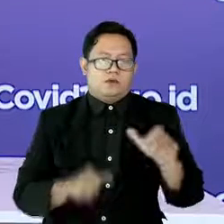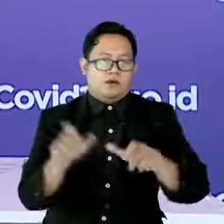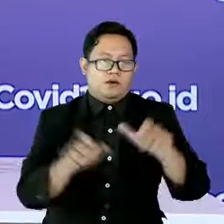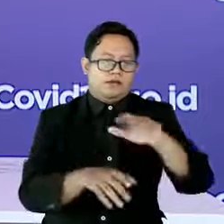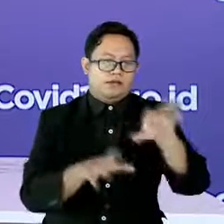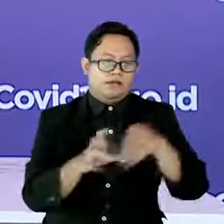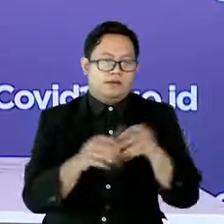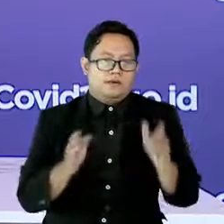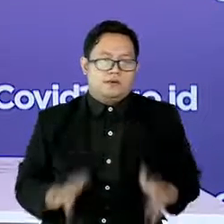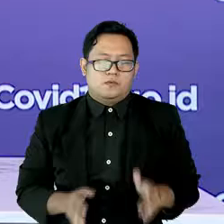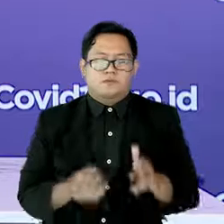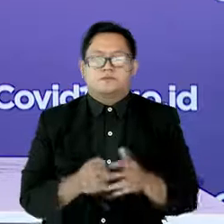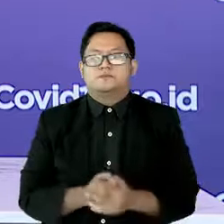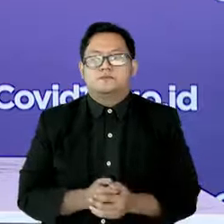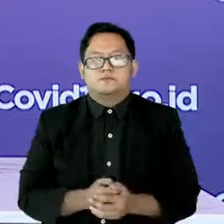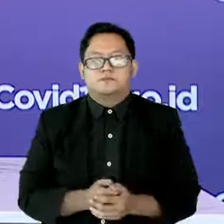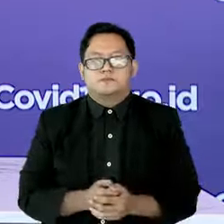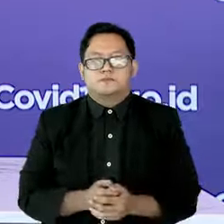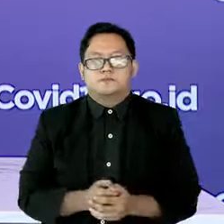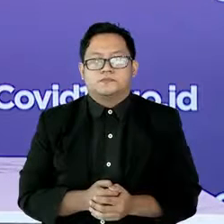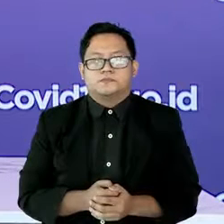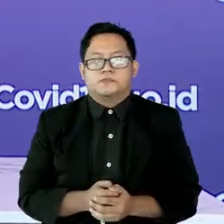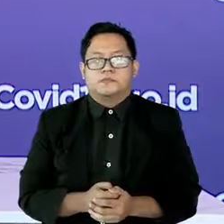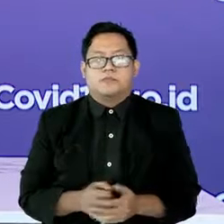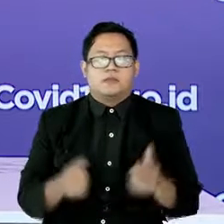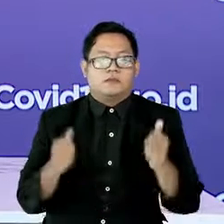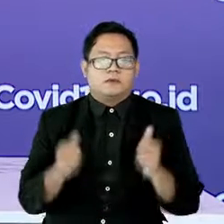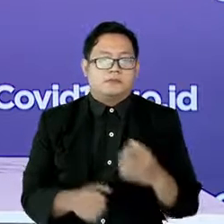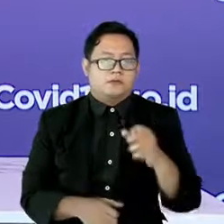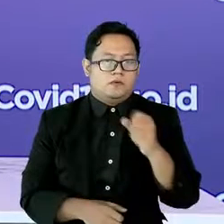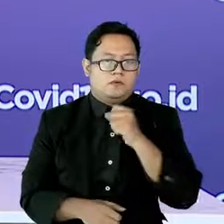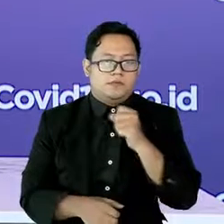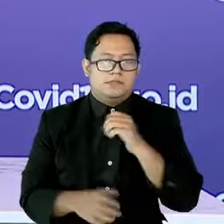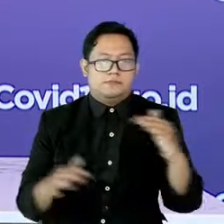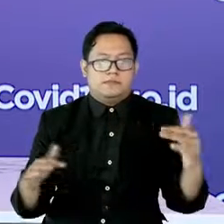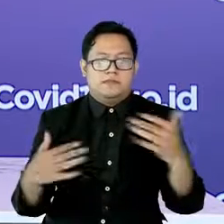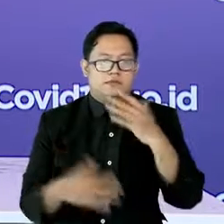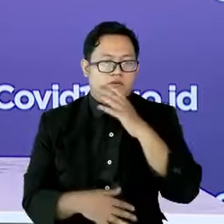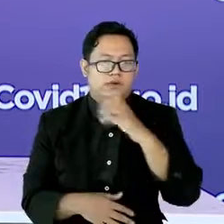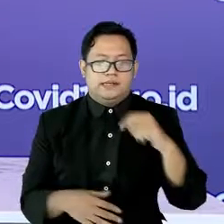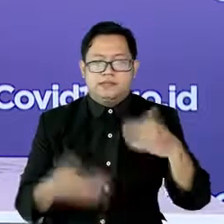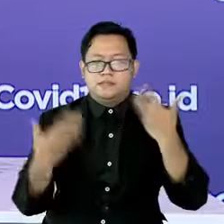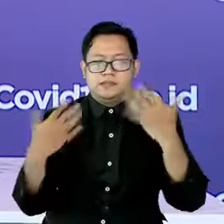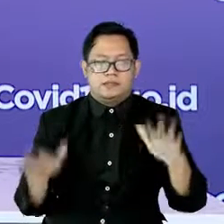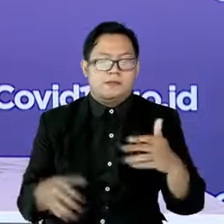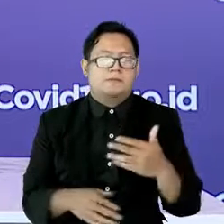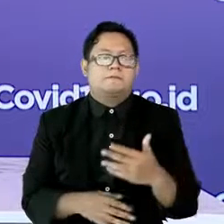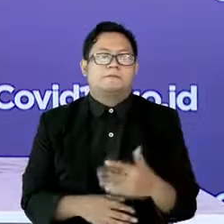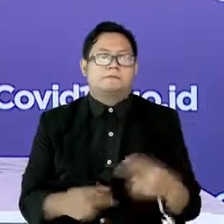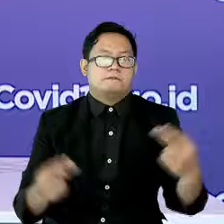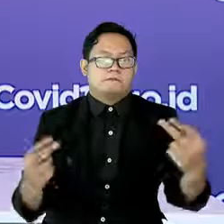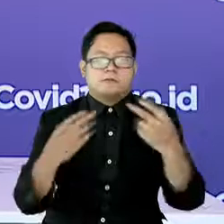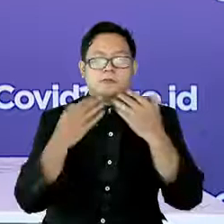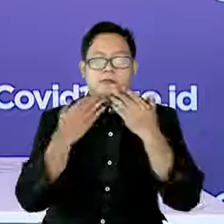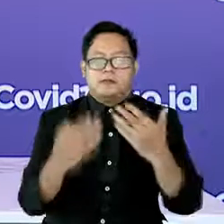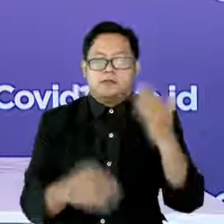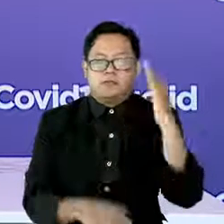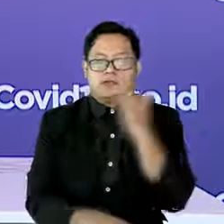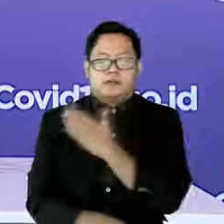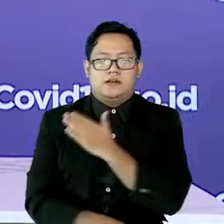baik dengan demikian konferensi pers pada sore hari ini berakhir terima kasih atas perhatiannya